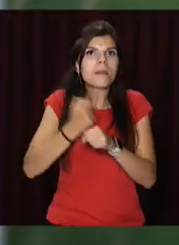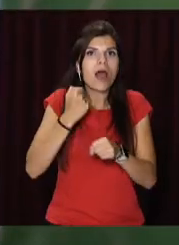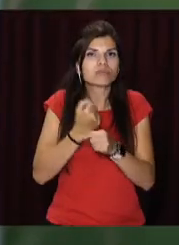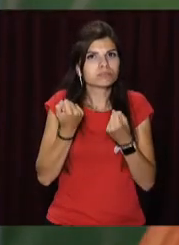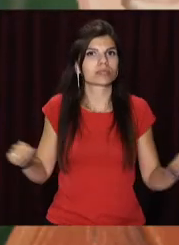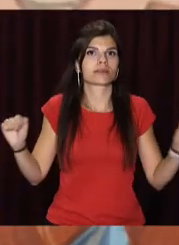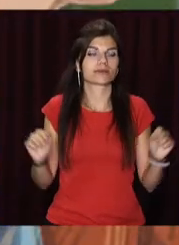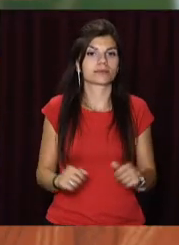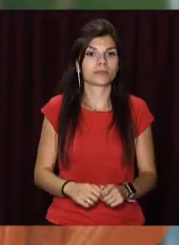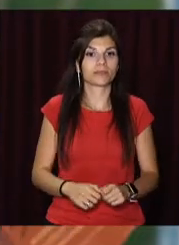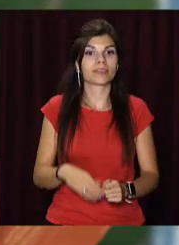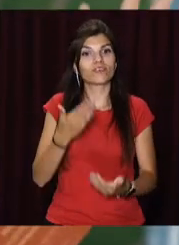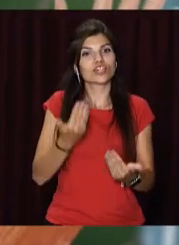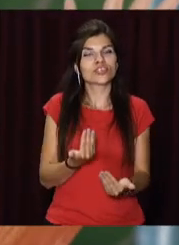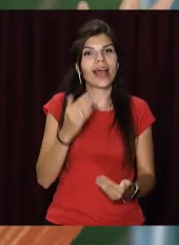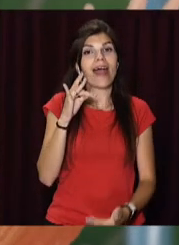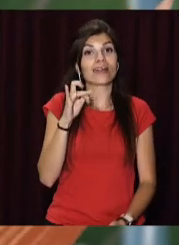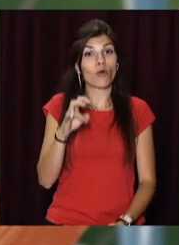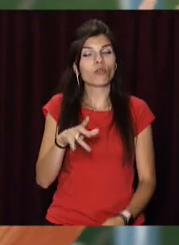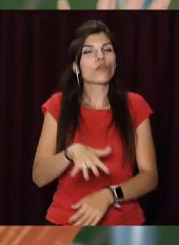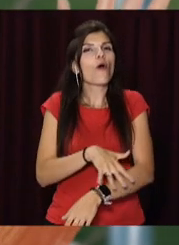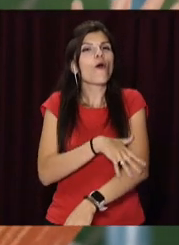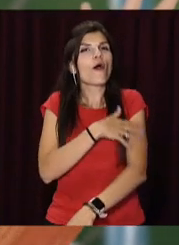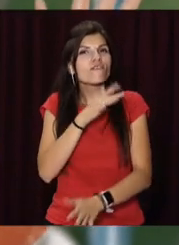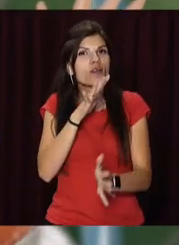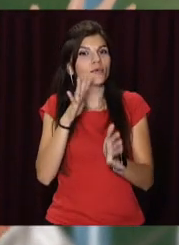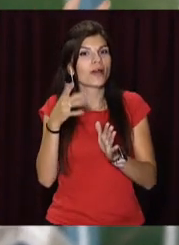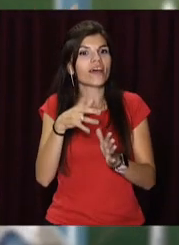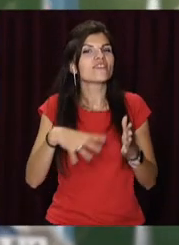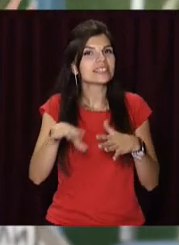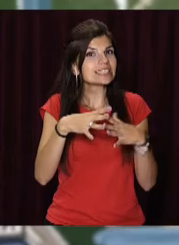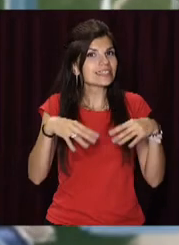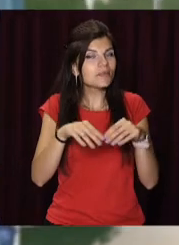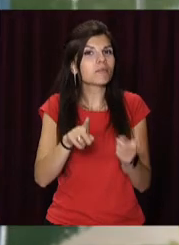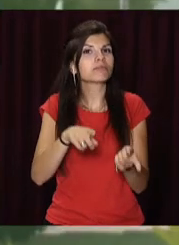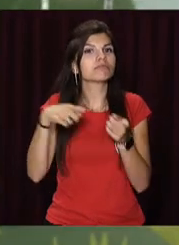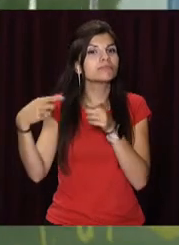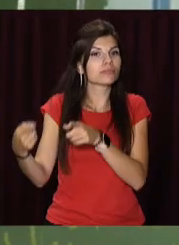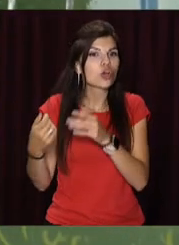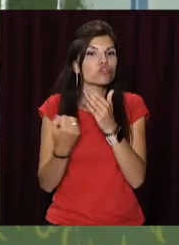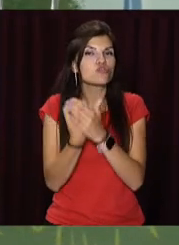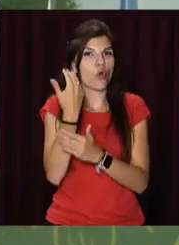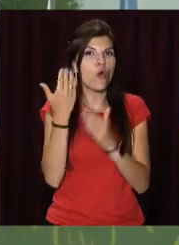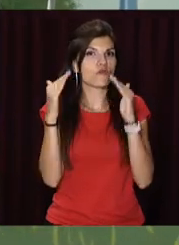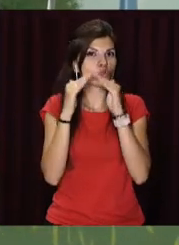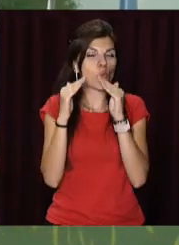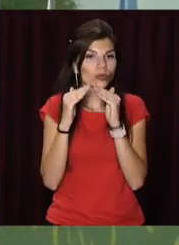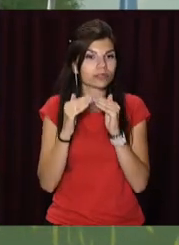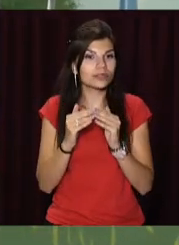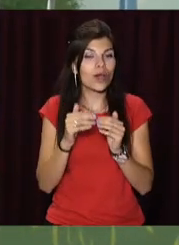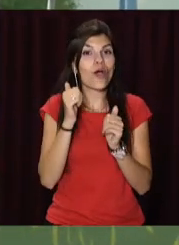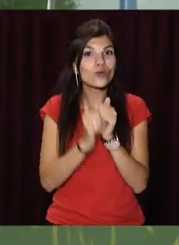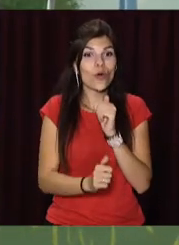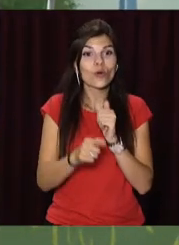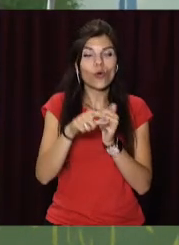проработати. У житті Родіона настав довгоочікуваний момент. Вся сім'я переїхала до нового будинку.